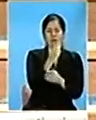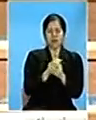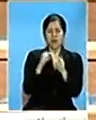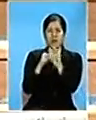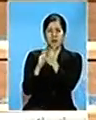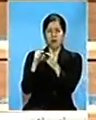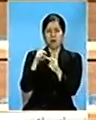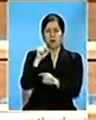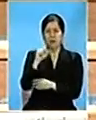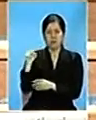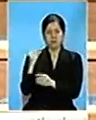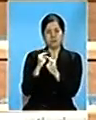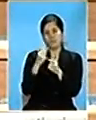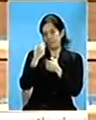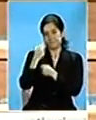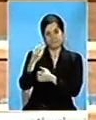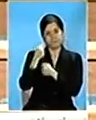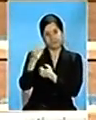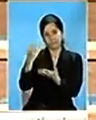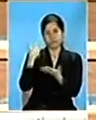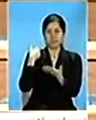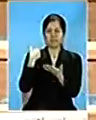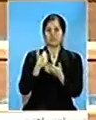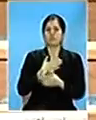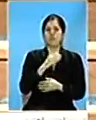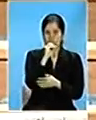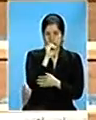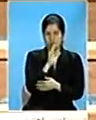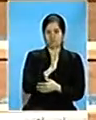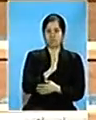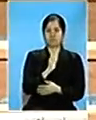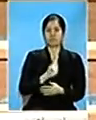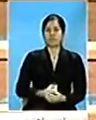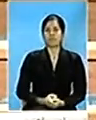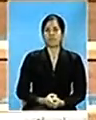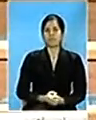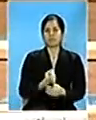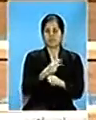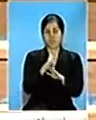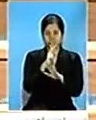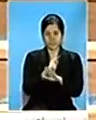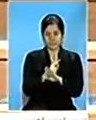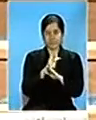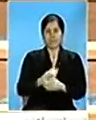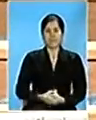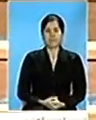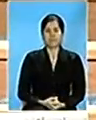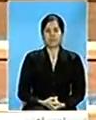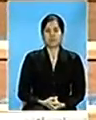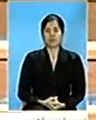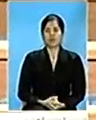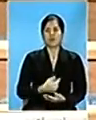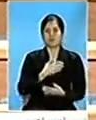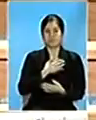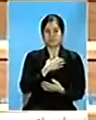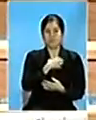ก็ไม่ค่อยจะสนใจนี่กราบเรียนอย่างตรงไปตรงมาท่านประธานครับเพราะฉะนั้นเราอยากจะเ